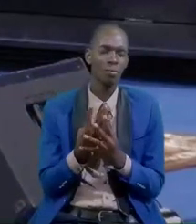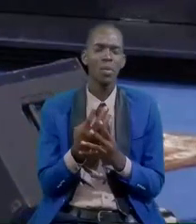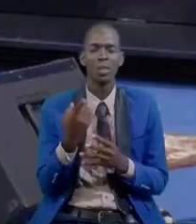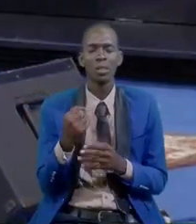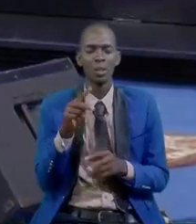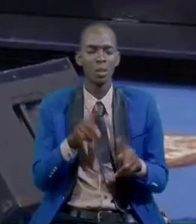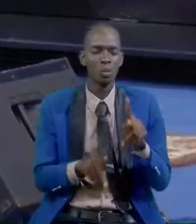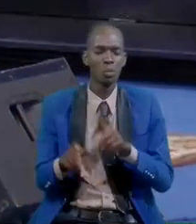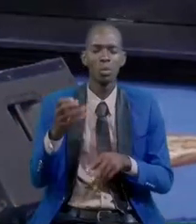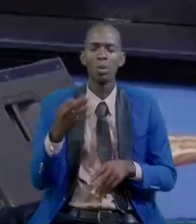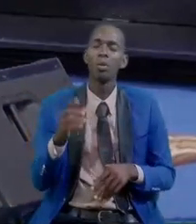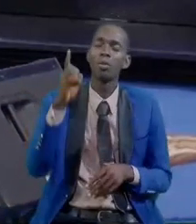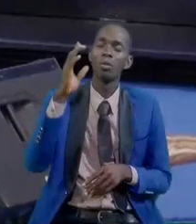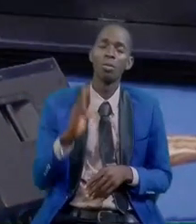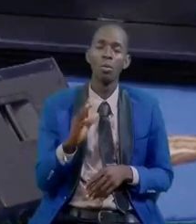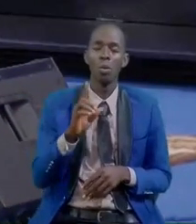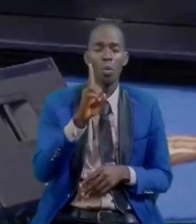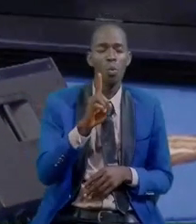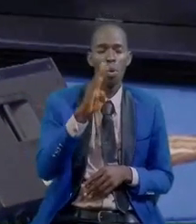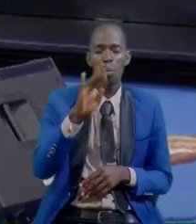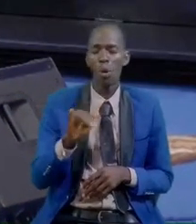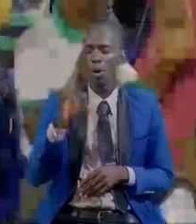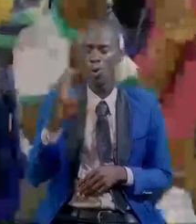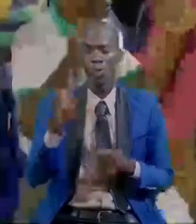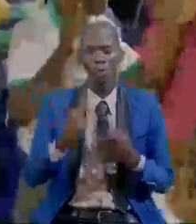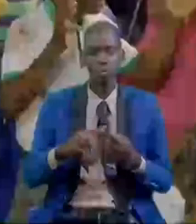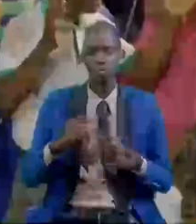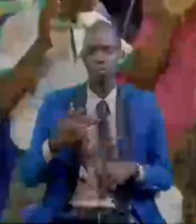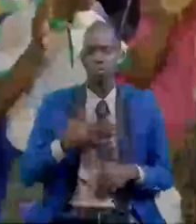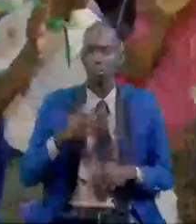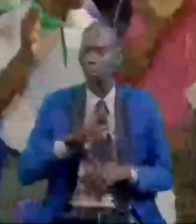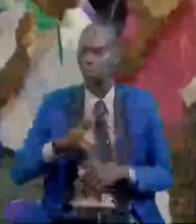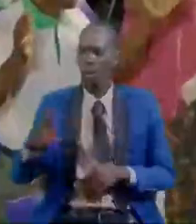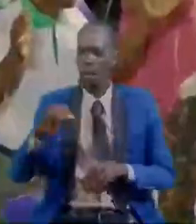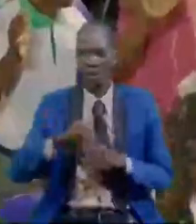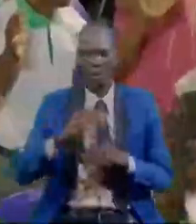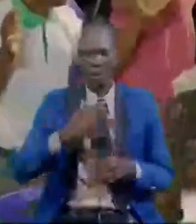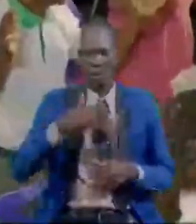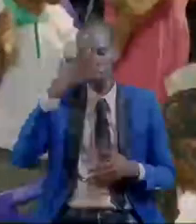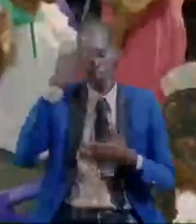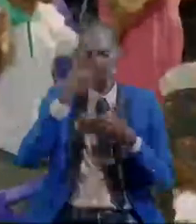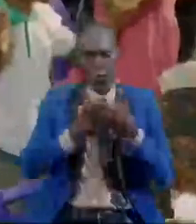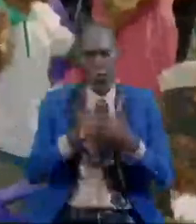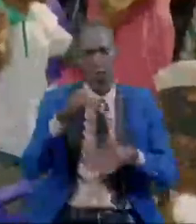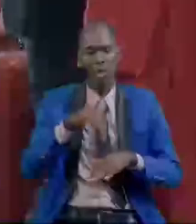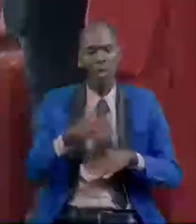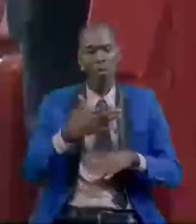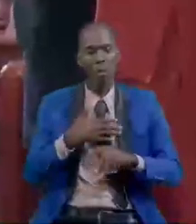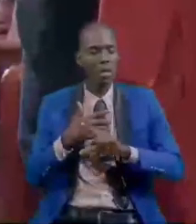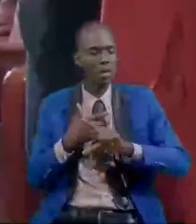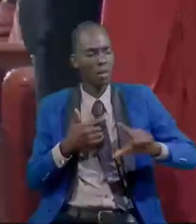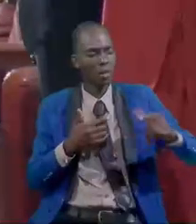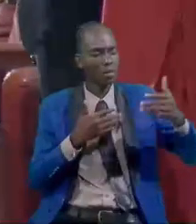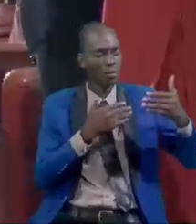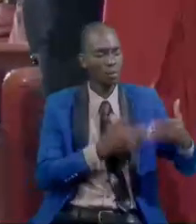emprisonne le peuple de Dieu. L'un après l'autre, à ma droite, devant moi, à ma gauche